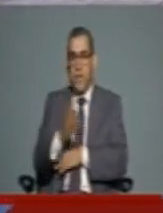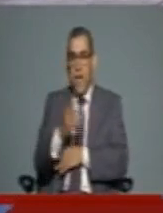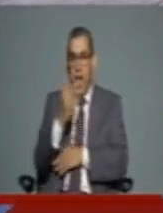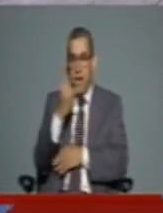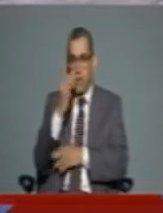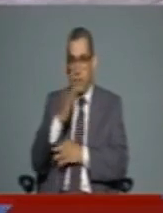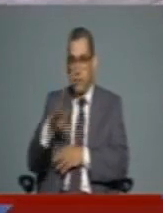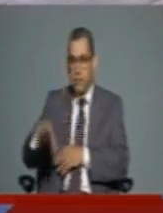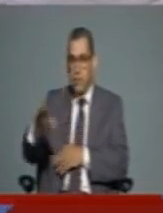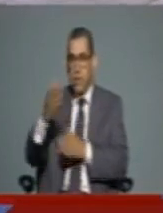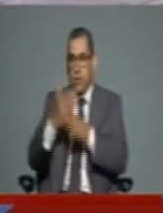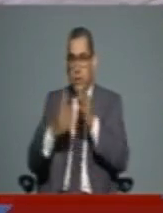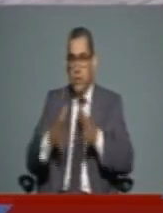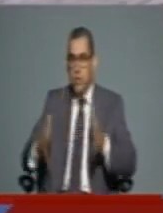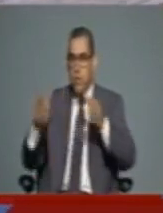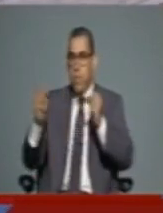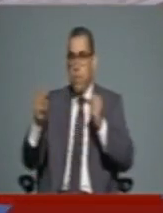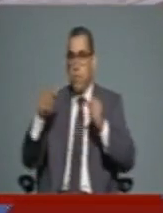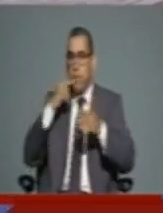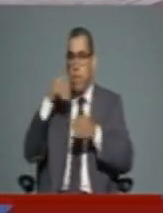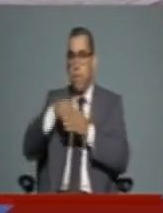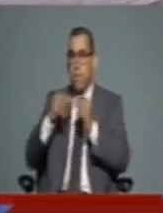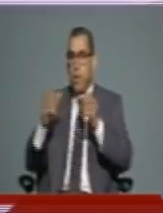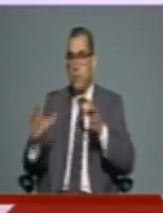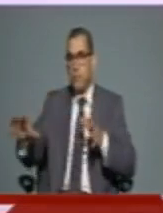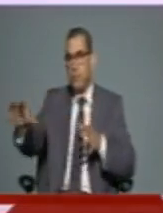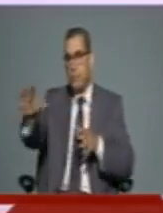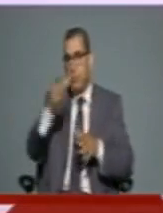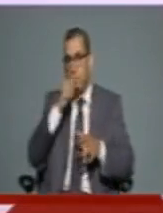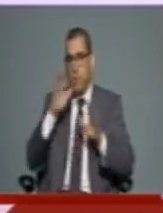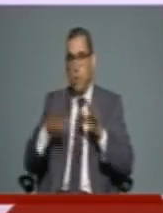مجمع مخازن 10 فدان، في موجود فيه